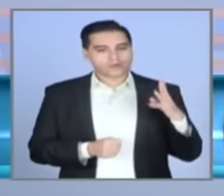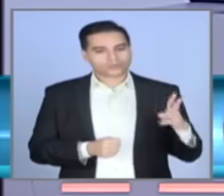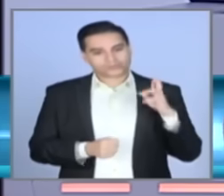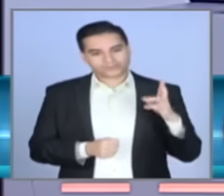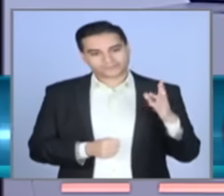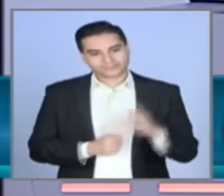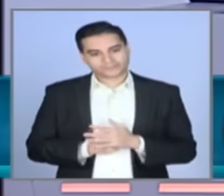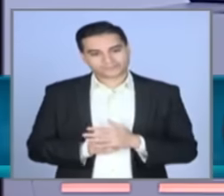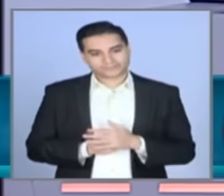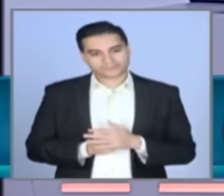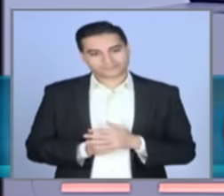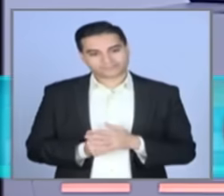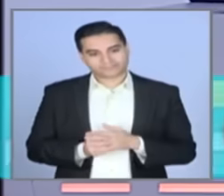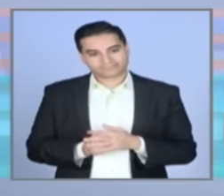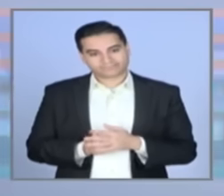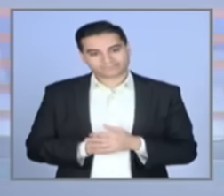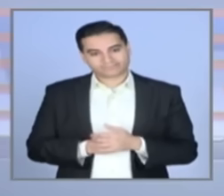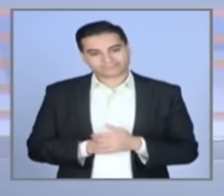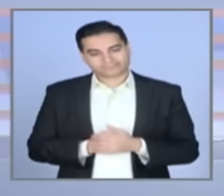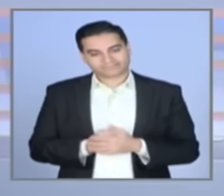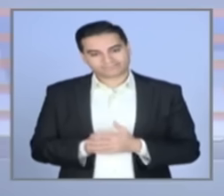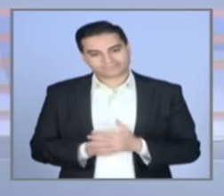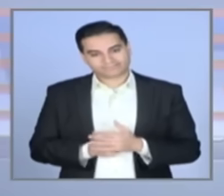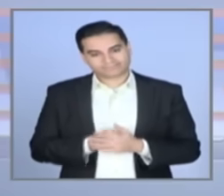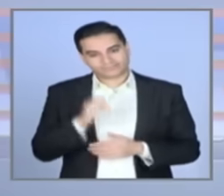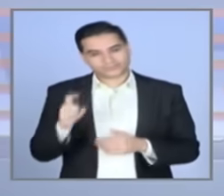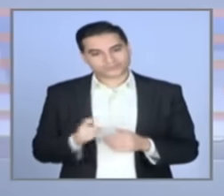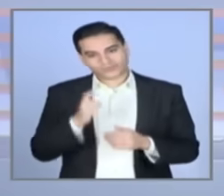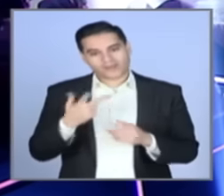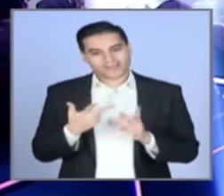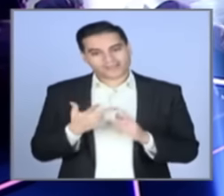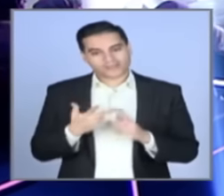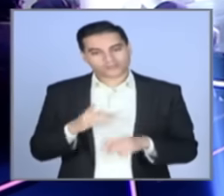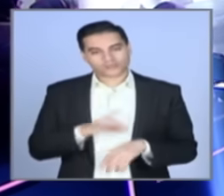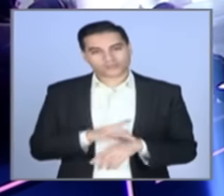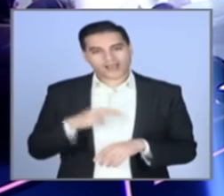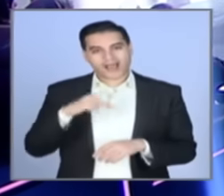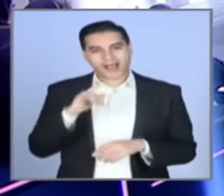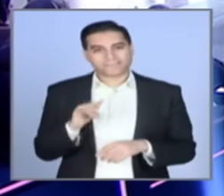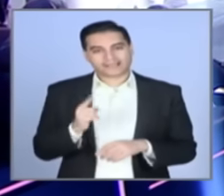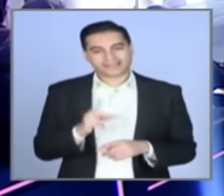124. السؤال الثالث دكتور عبير. اتفضلي يا دكتور عبير.